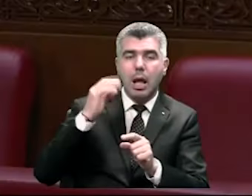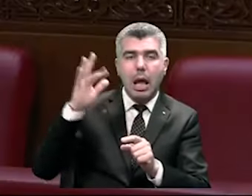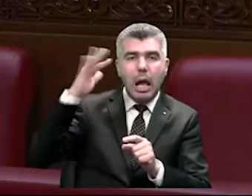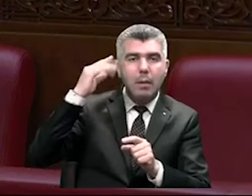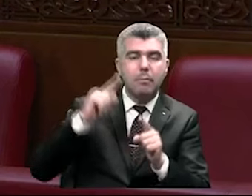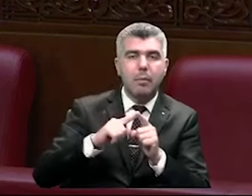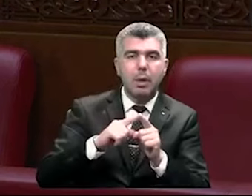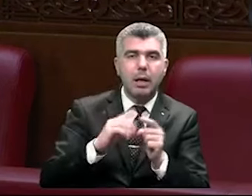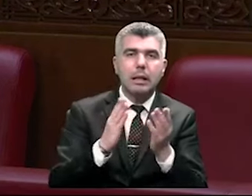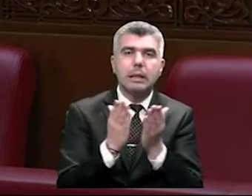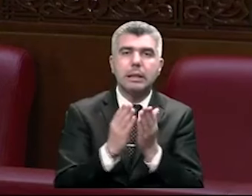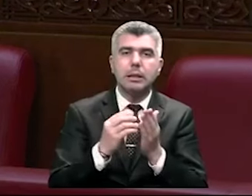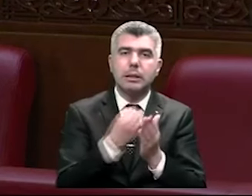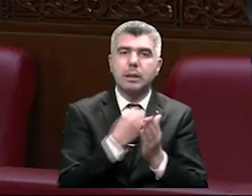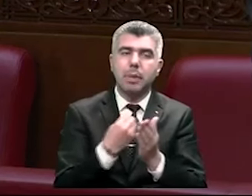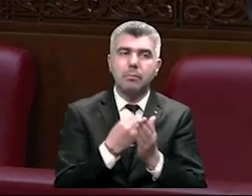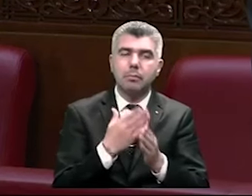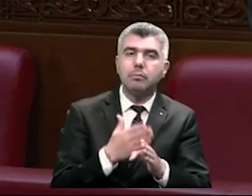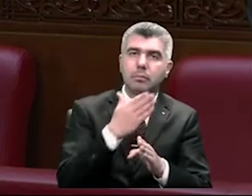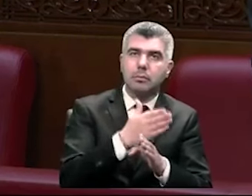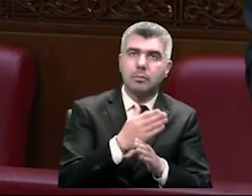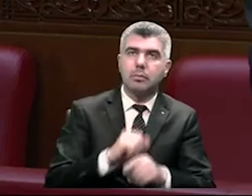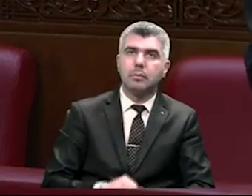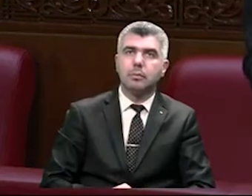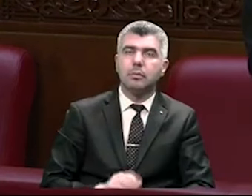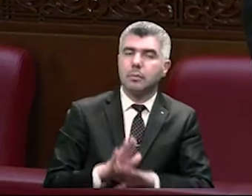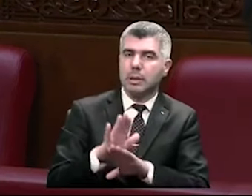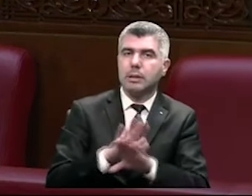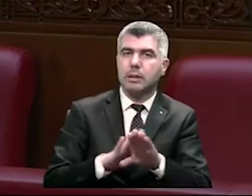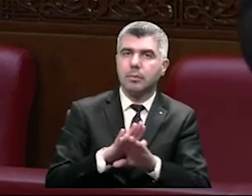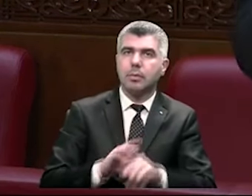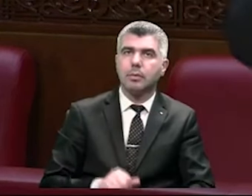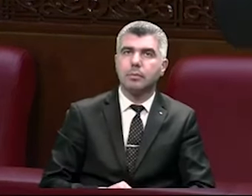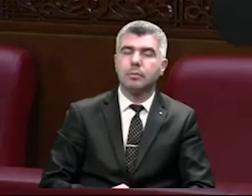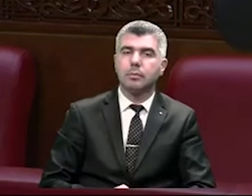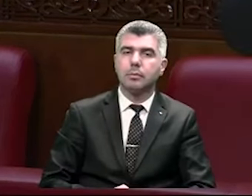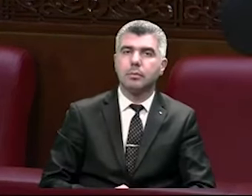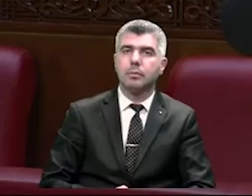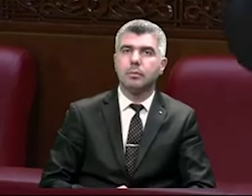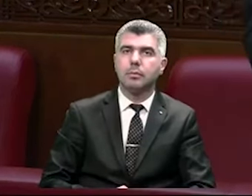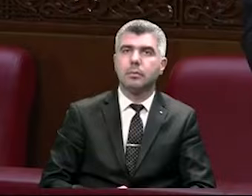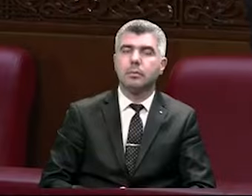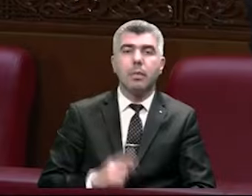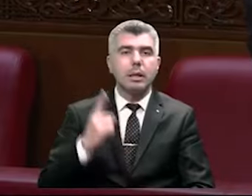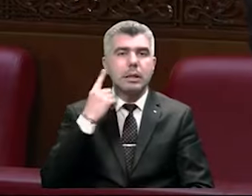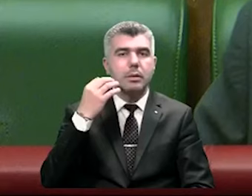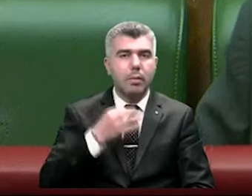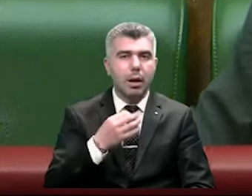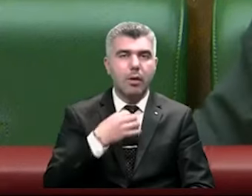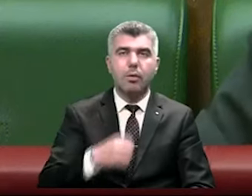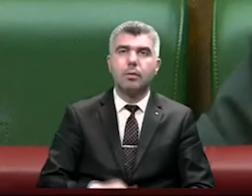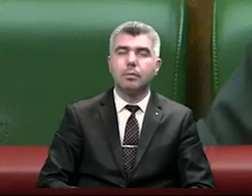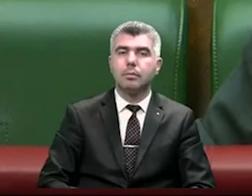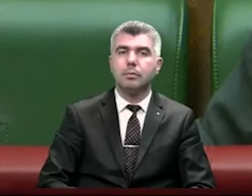ليها ما نستغلو اسمحلي استاذ اعطيني عقلك انا سمعتك غير اطيني عقلك